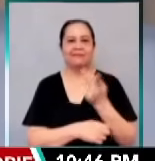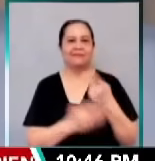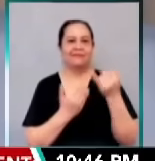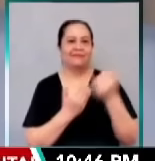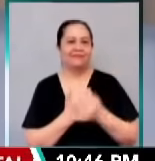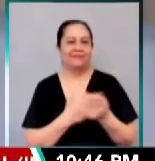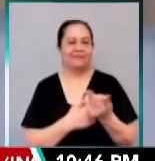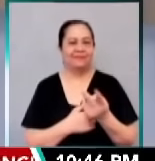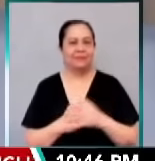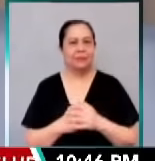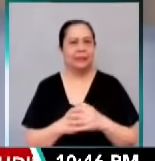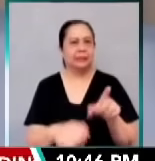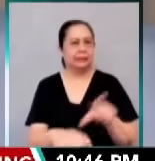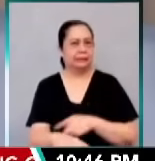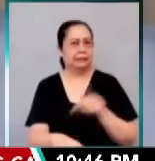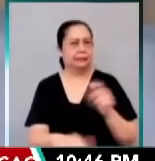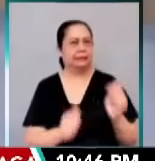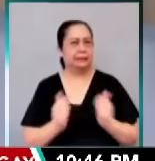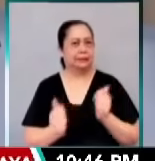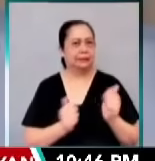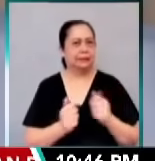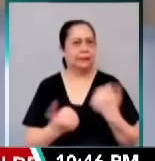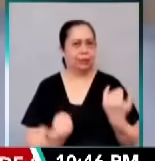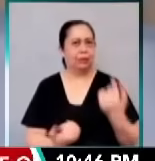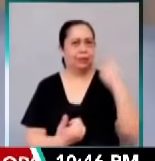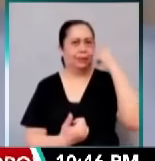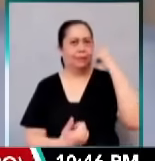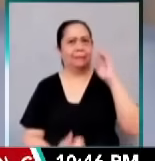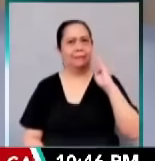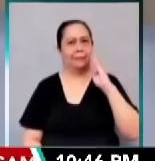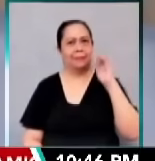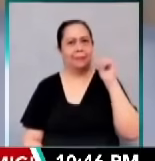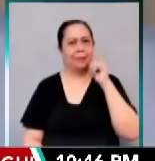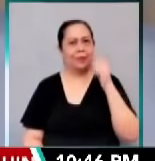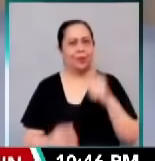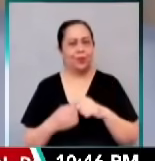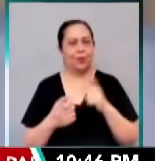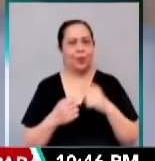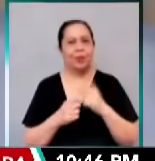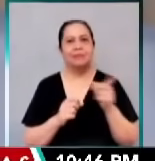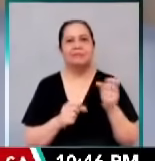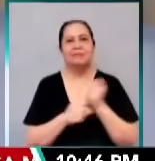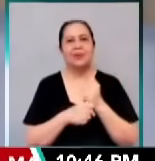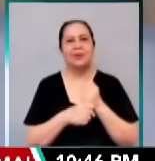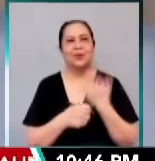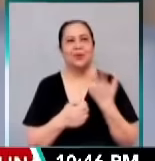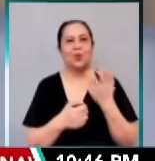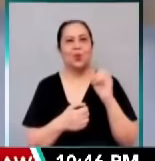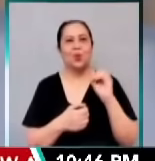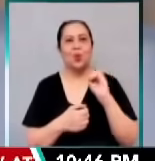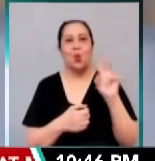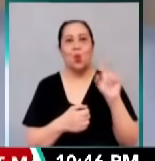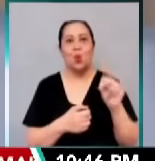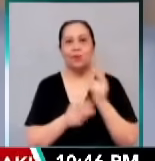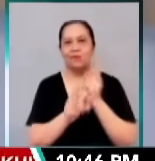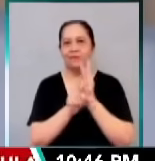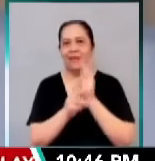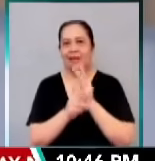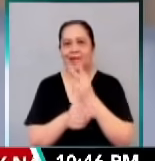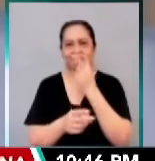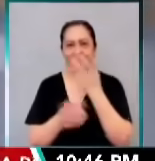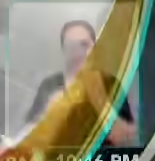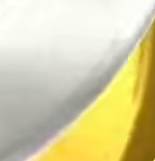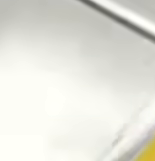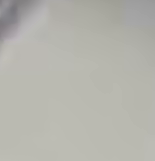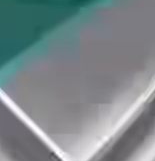tagal niya sa showbiz, ngayon lang naisip ni Bea na magpa-customize ng sariling van. Wow. Silipin ang features ito sa kwento ni Katrina